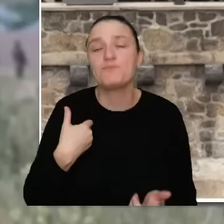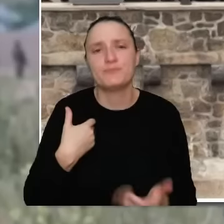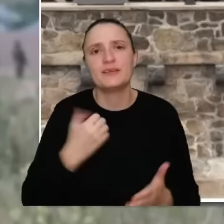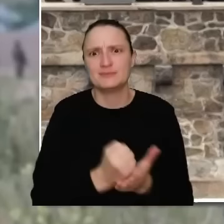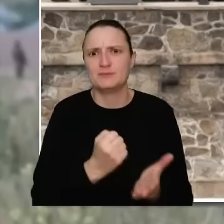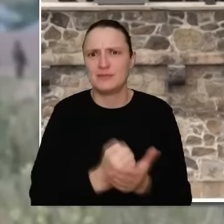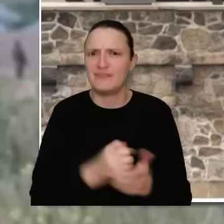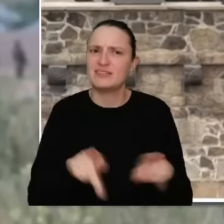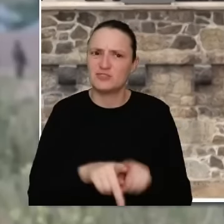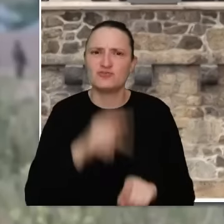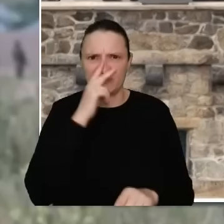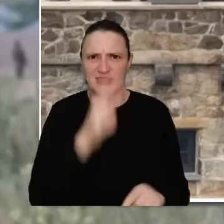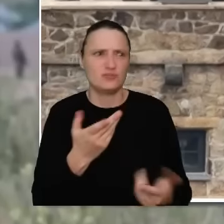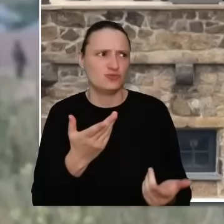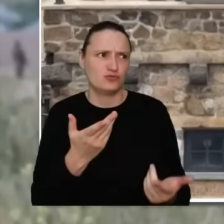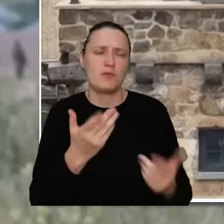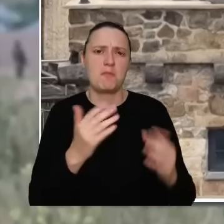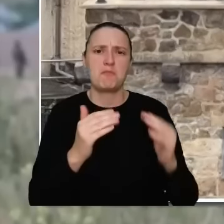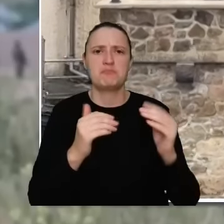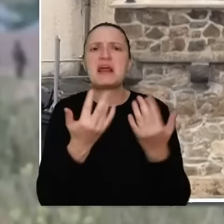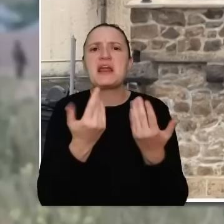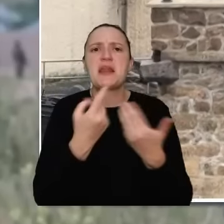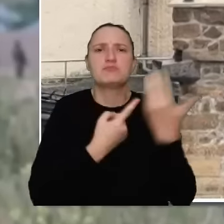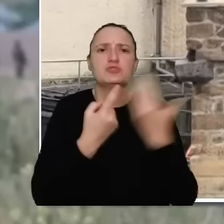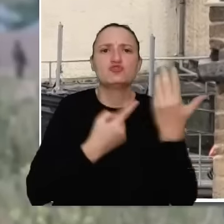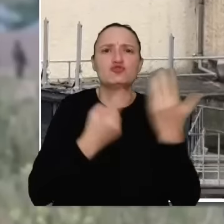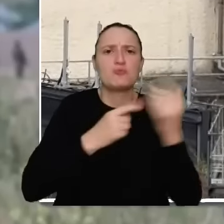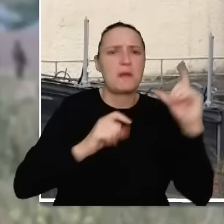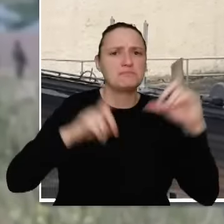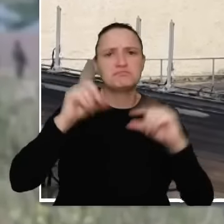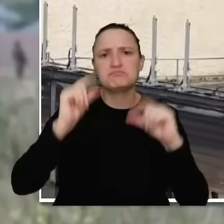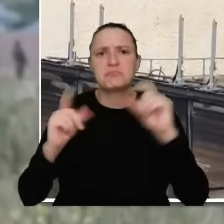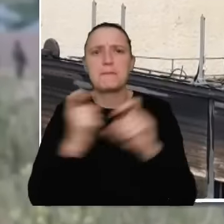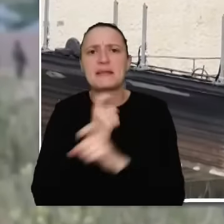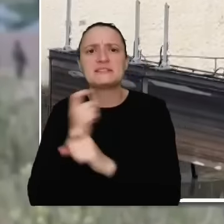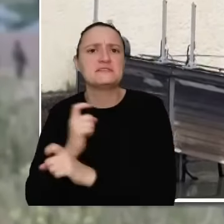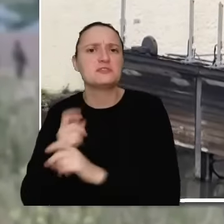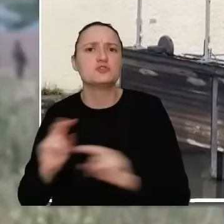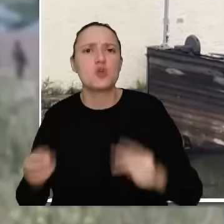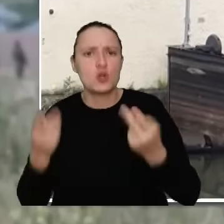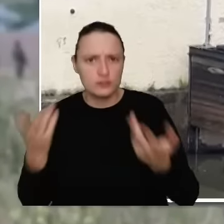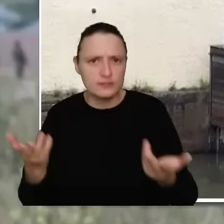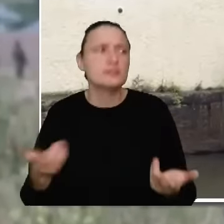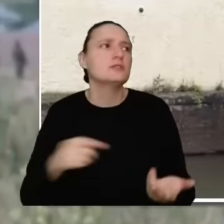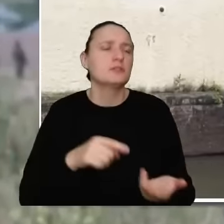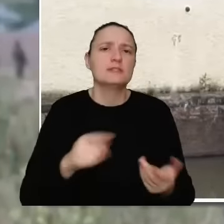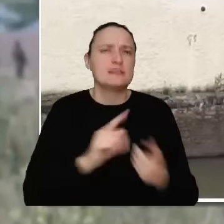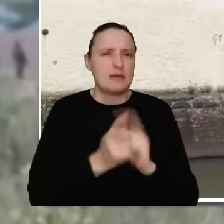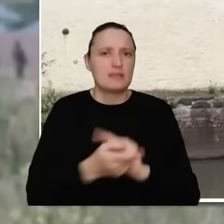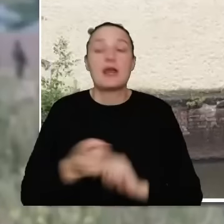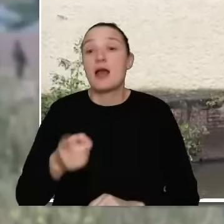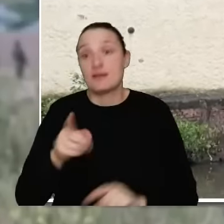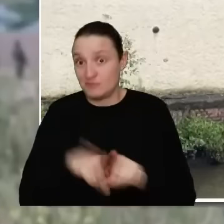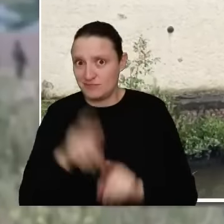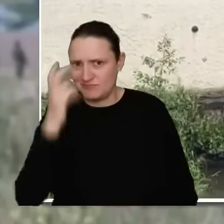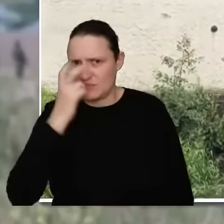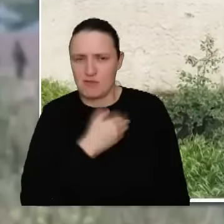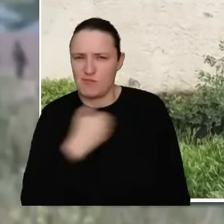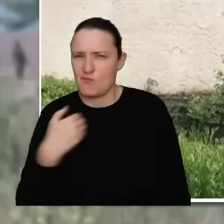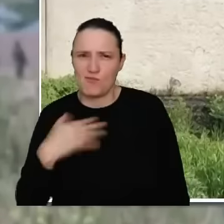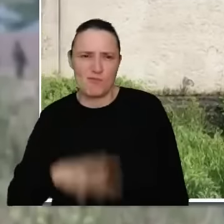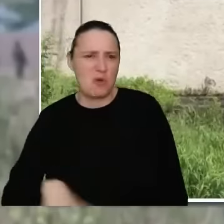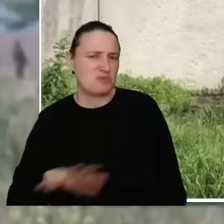zmiany pewnej proporcji, bo do tej pory strona niemiecka, a za nią strona polska, to też ciekawe, że strona polska naprawdę bardzo